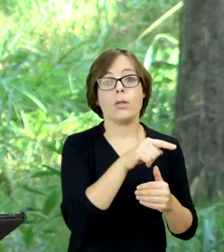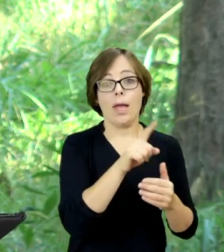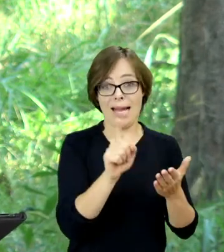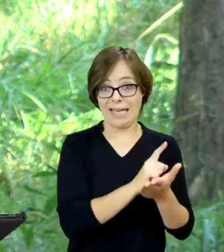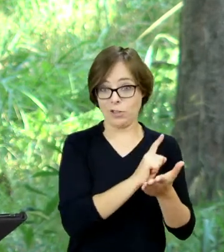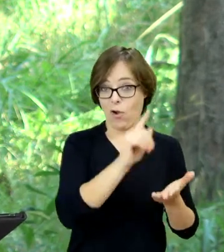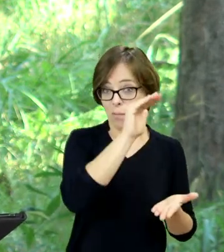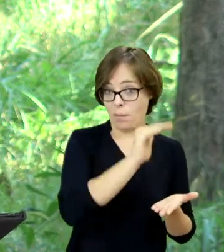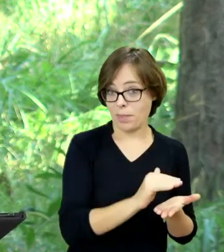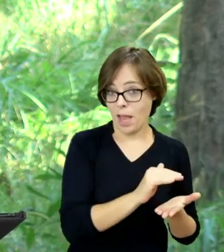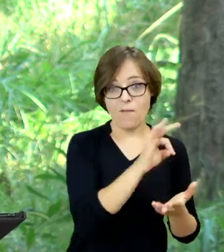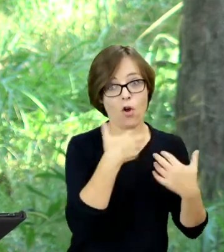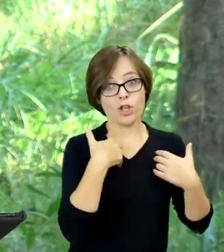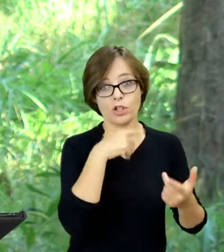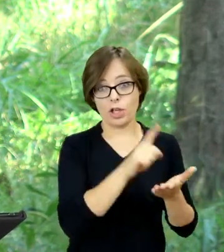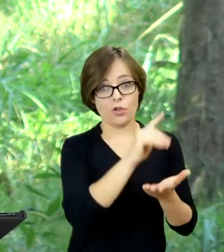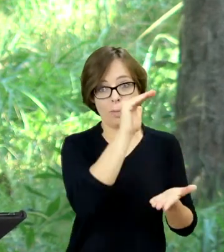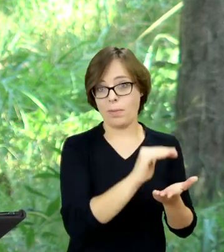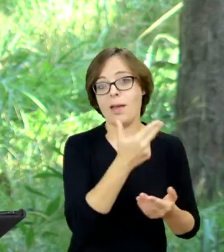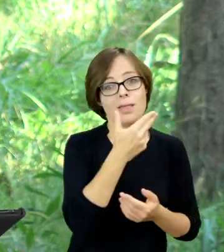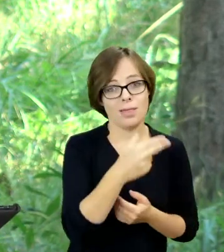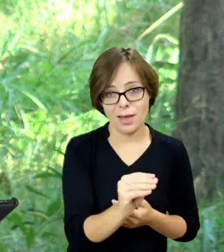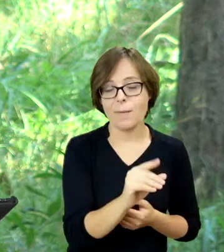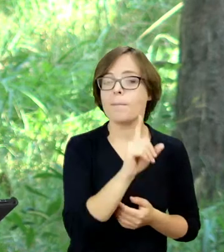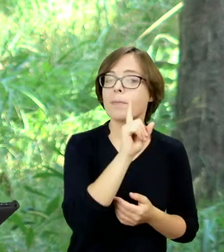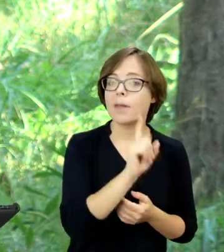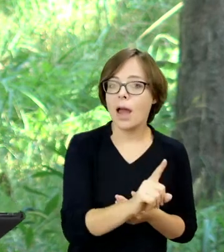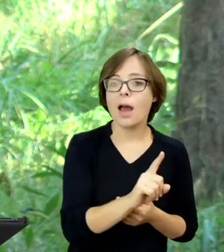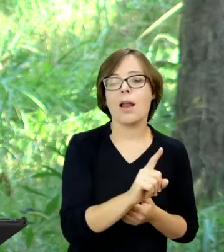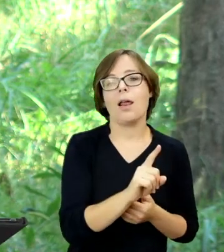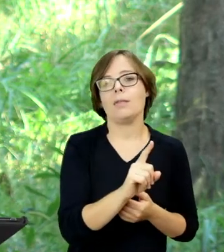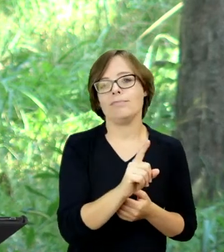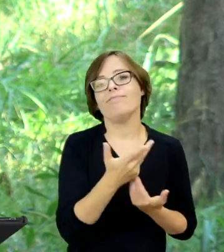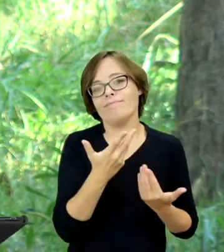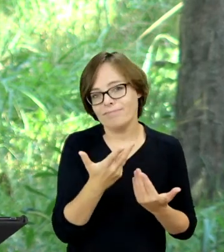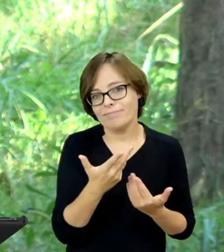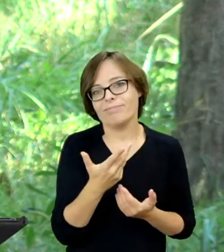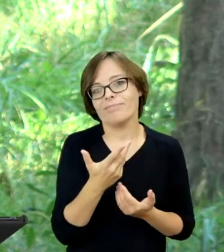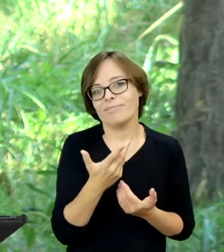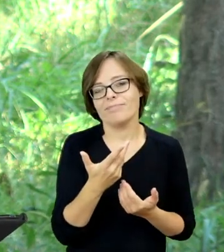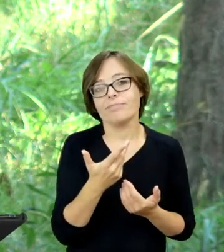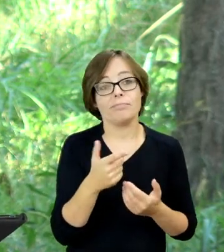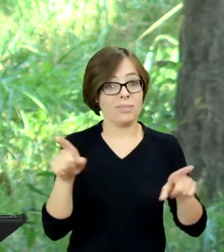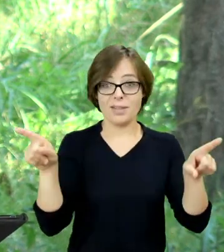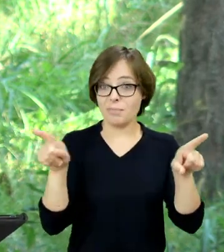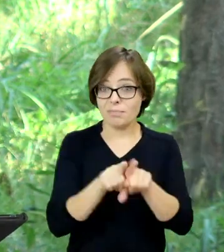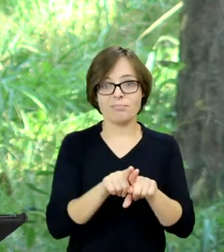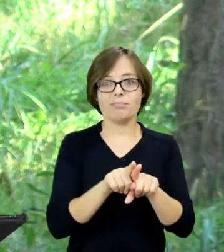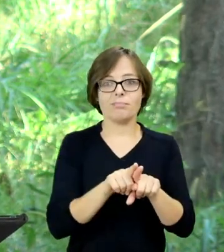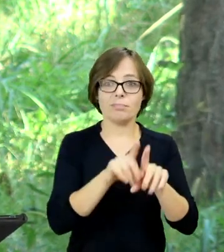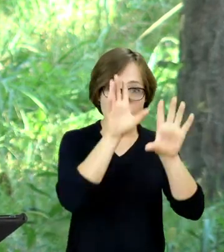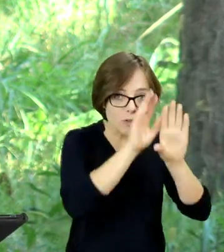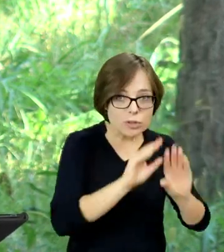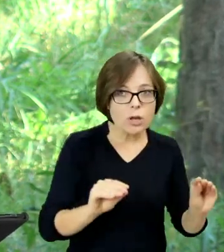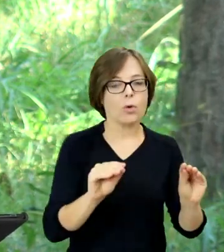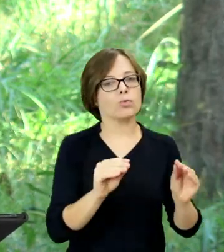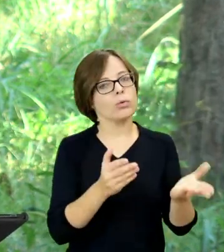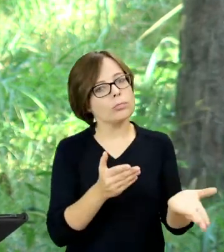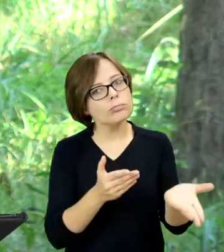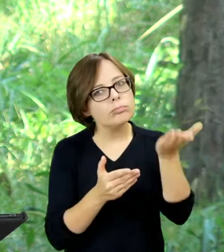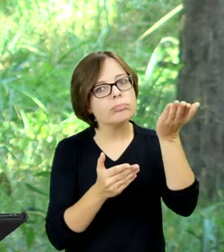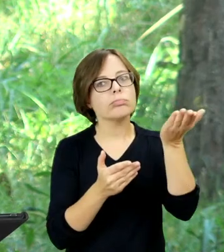ryzykowały, ale nie doczekują się tak samo honorów, uznania i miejsca w